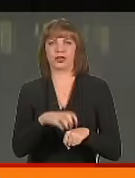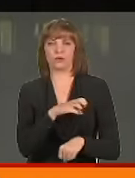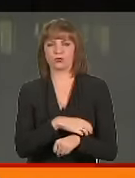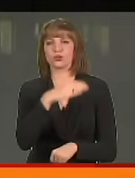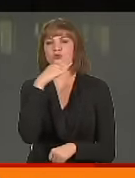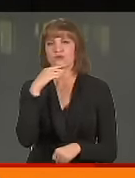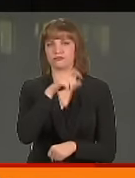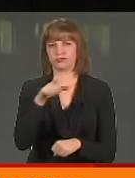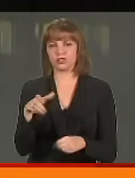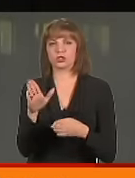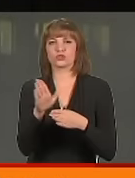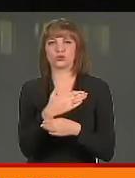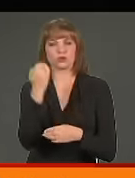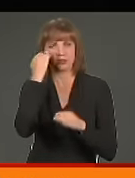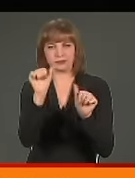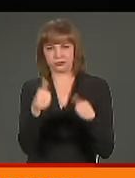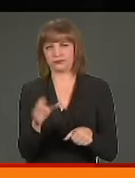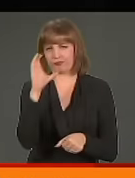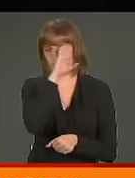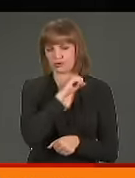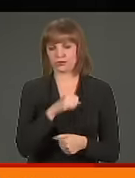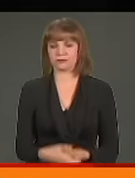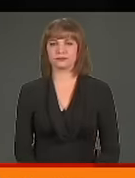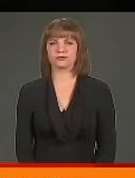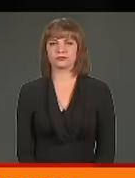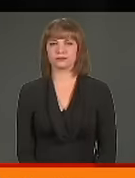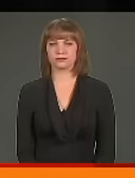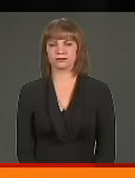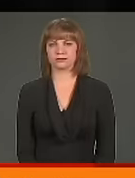десяток комунальників зносили вождя вночі.